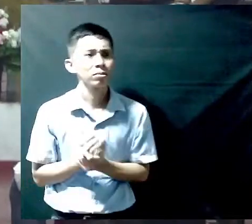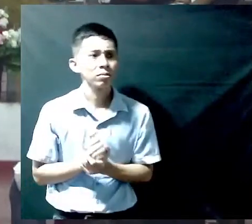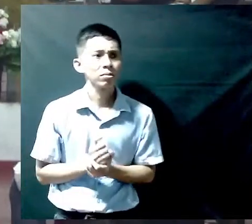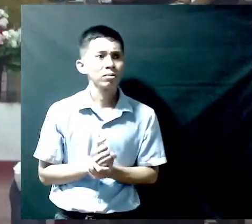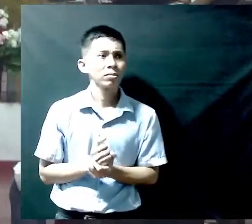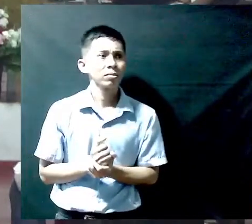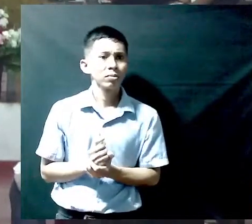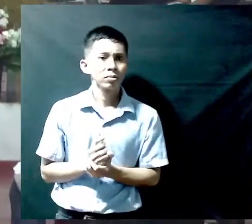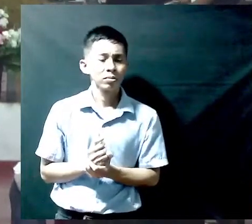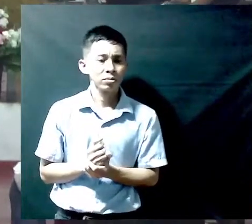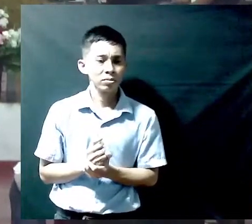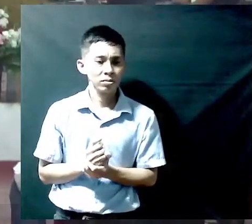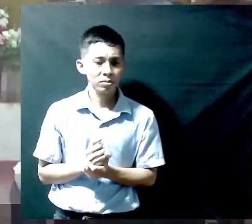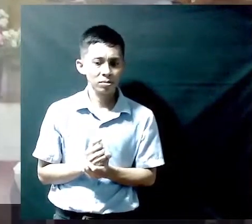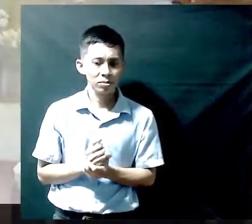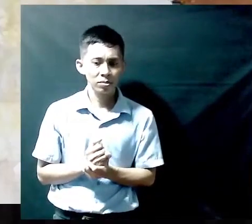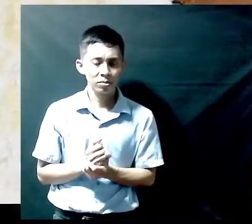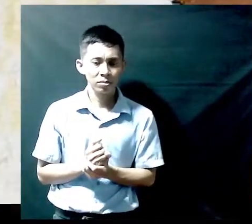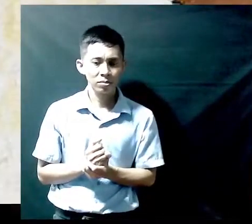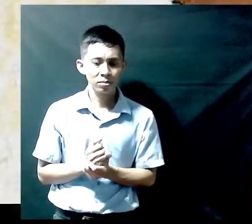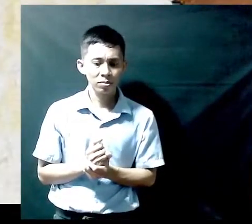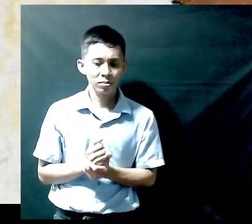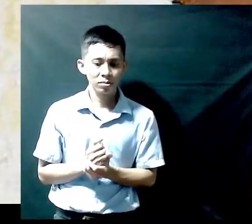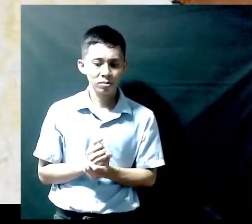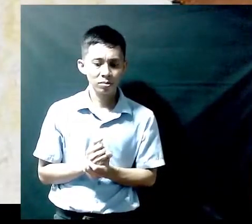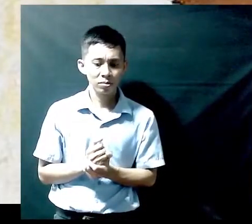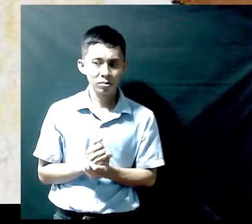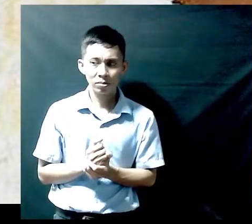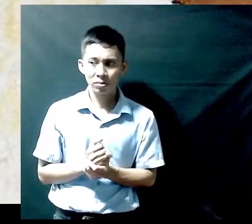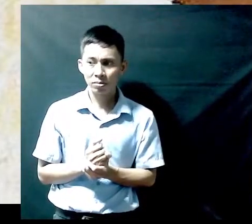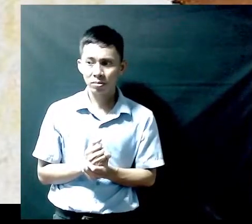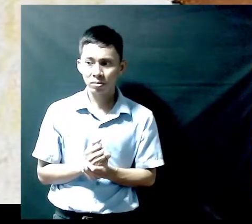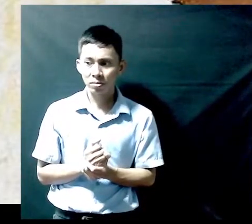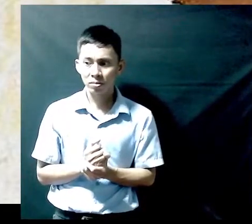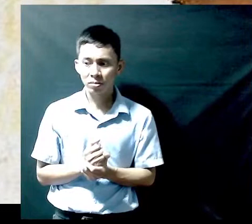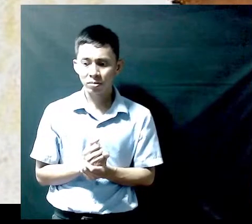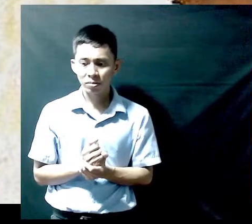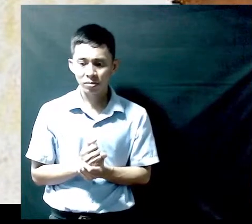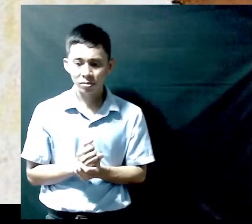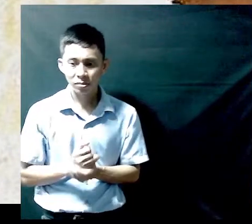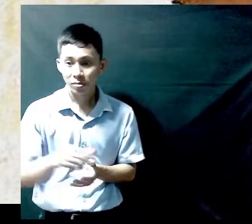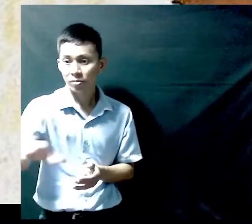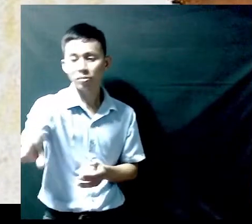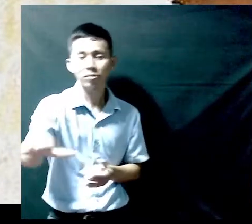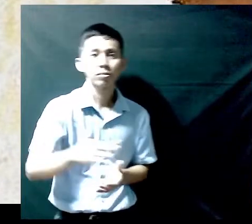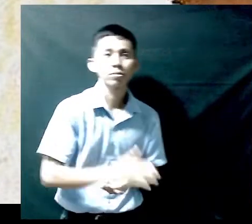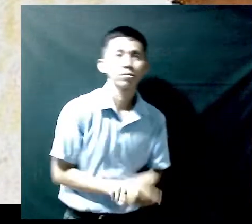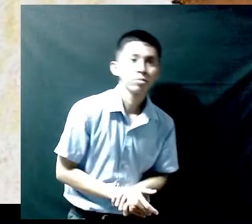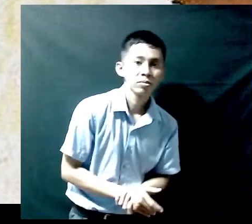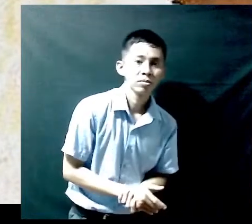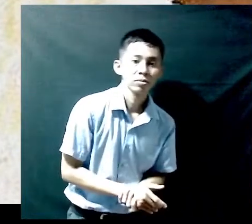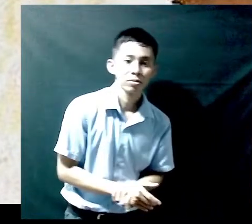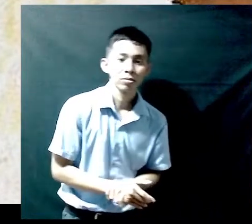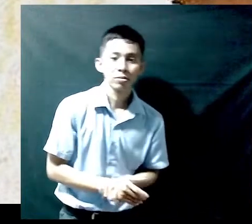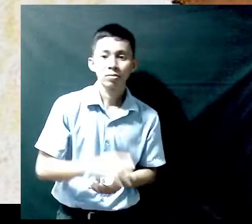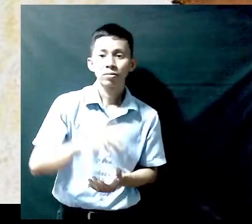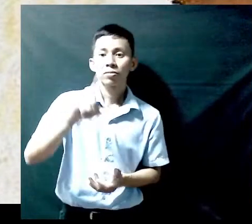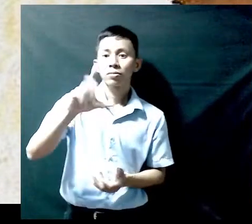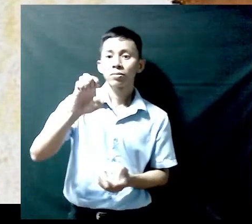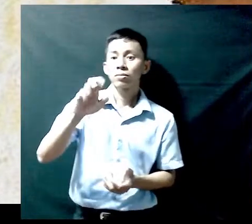natin yan sa English niya, therefore also, I have given him to the Lord. So, sila